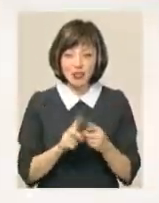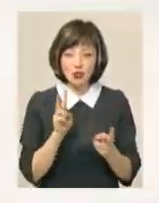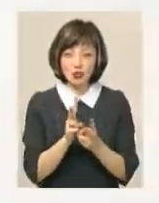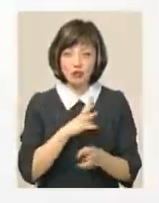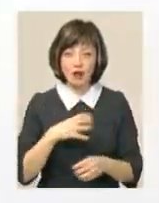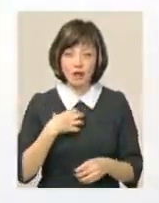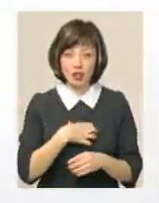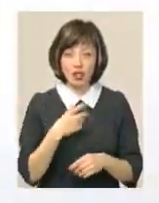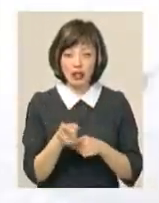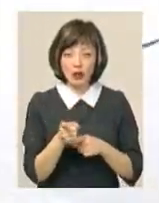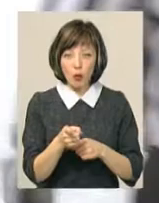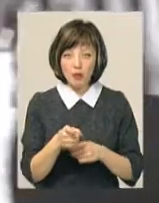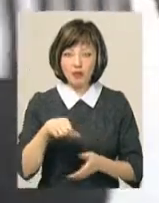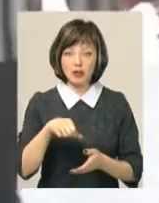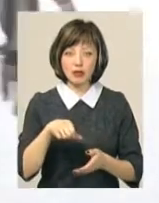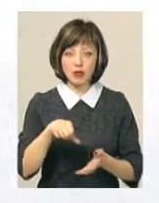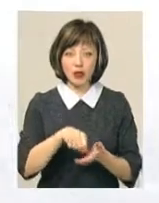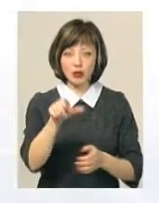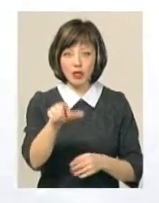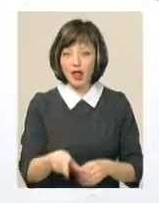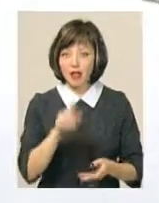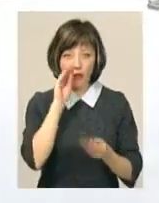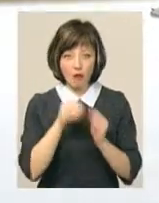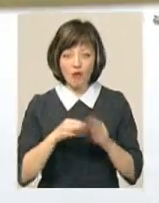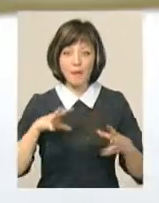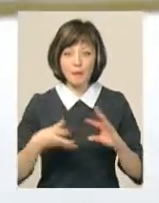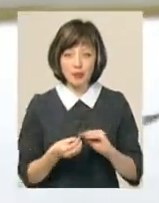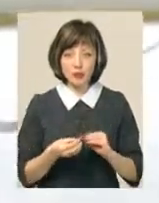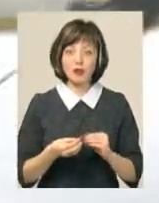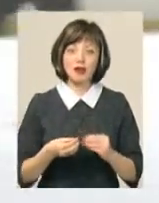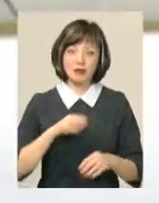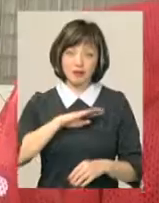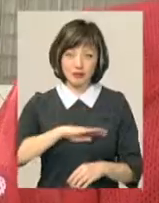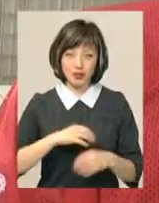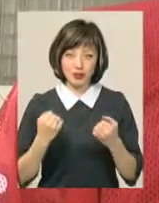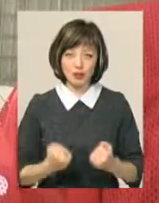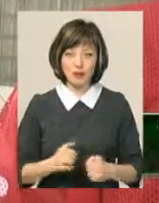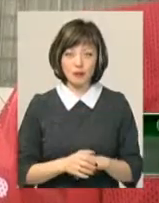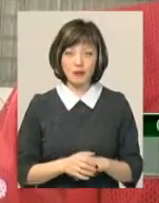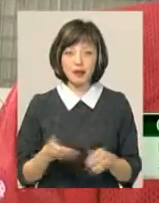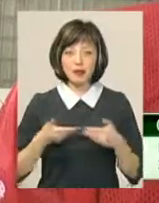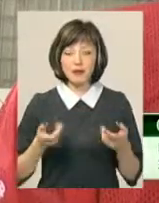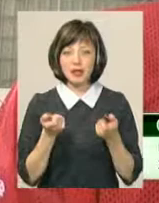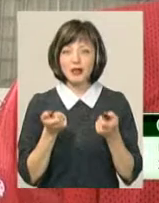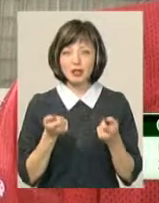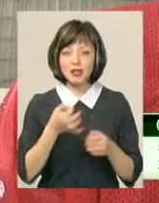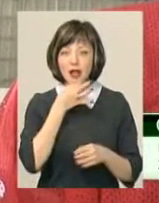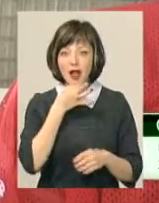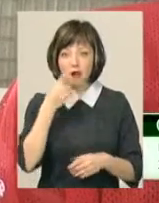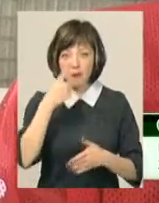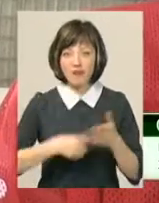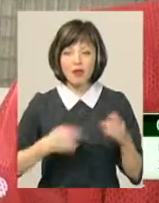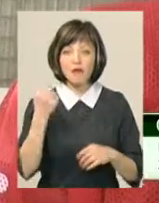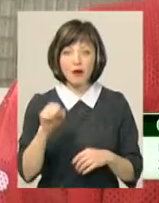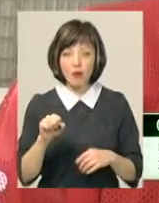була важливою. Тернопільський хокеїст Сергій Мурин не приховує, підсумками матчу розчарований. Ми трошки зарано повірили в перемогу, як